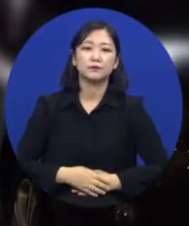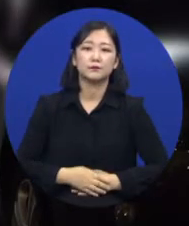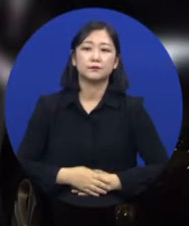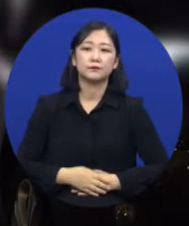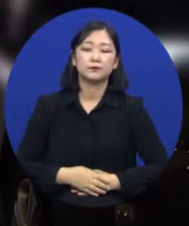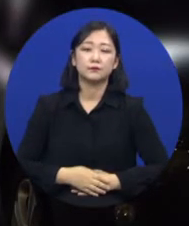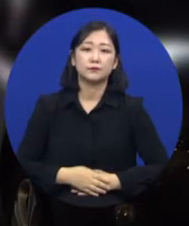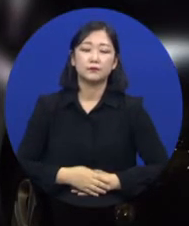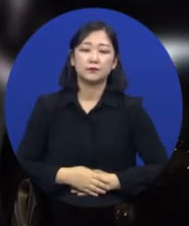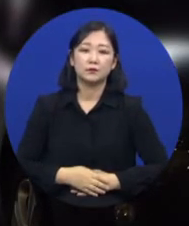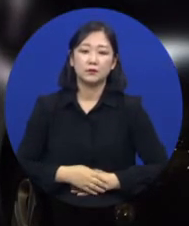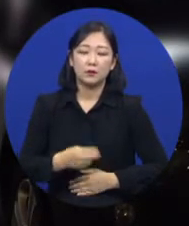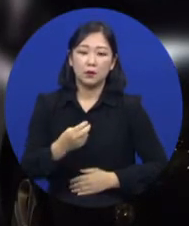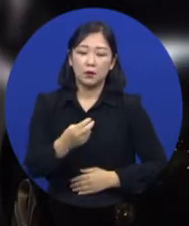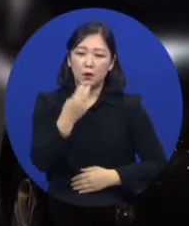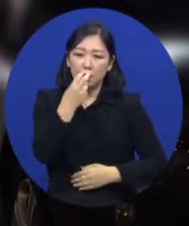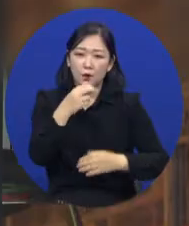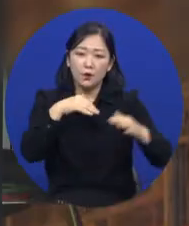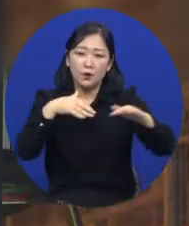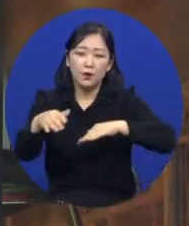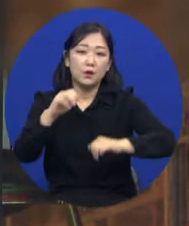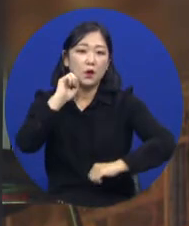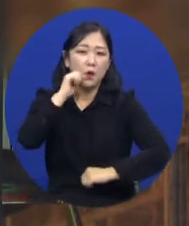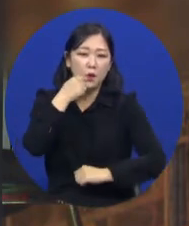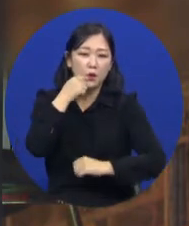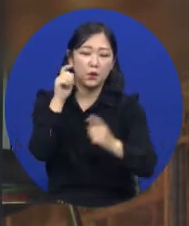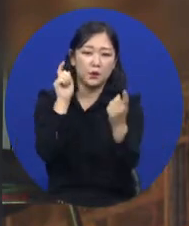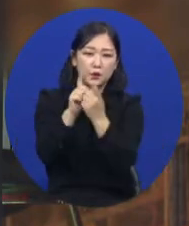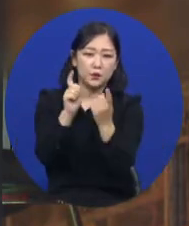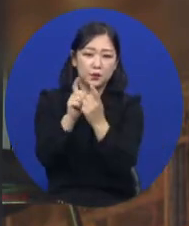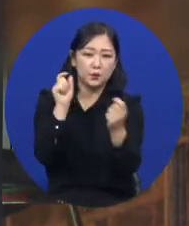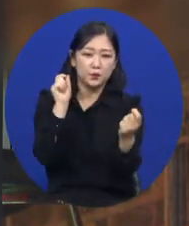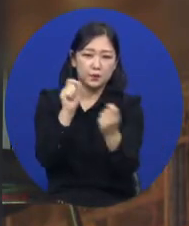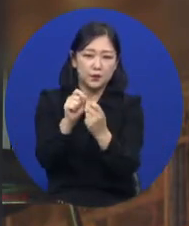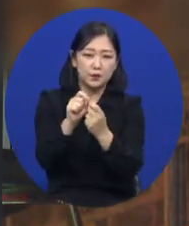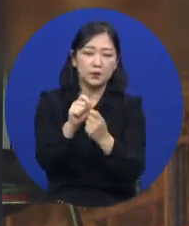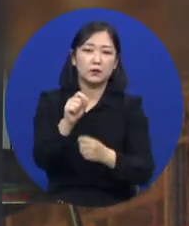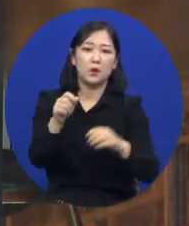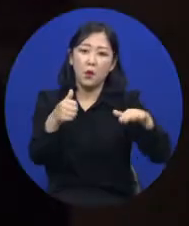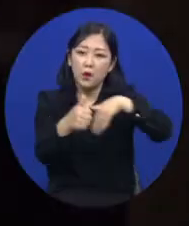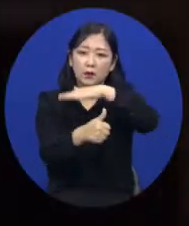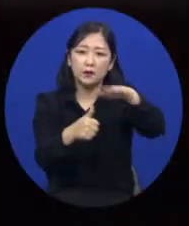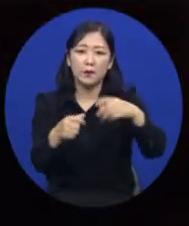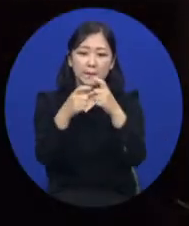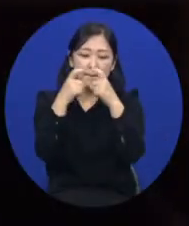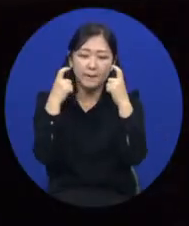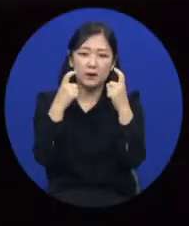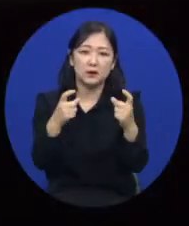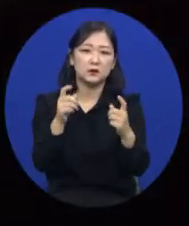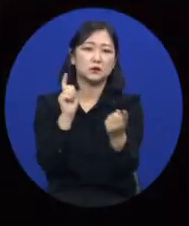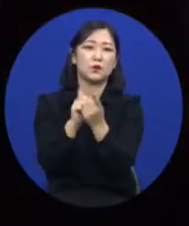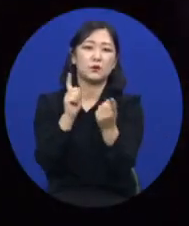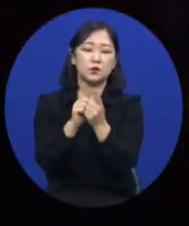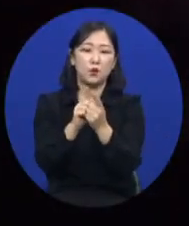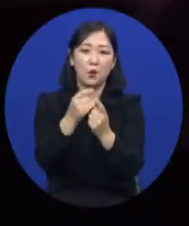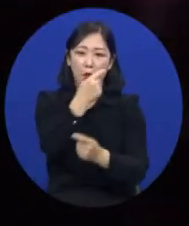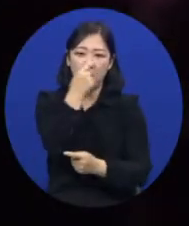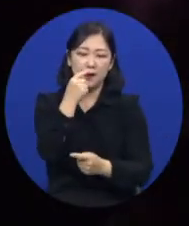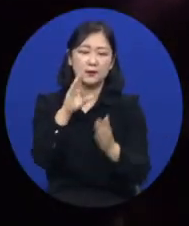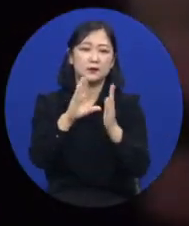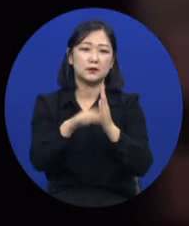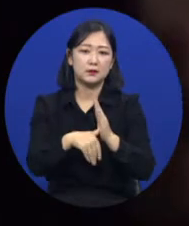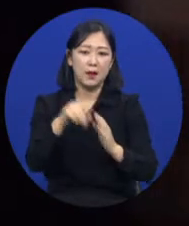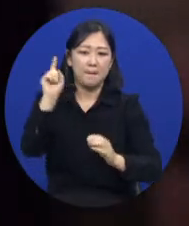방역당국은 환기가 어렵고 밀폐 와 밀 점 밀집 의 3일 환경에서 마스크를 쓰지 않고 접촉한 정황이 확인된 경우